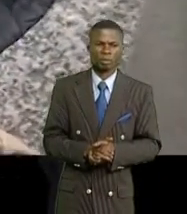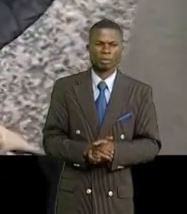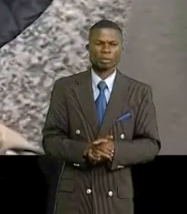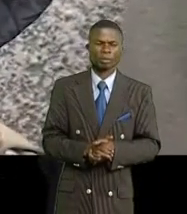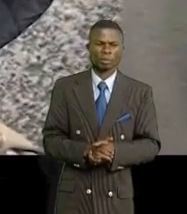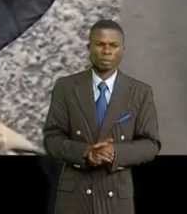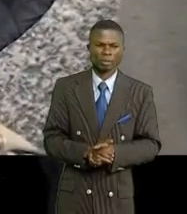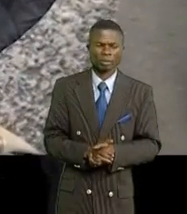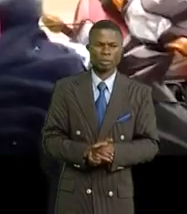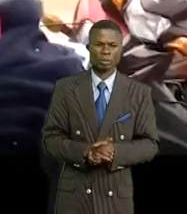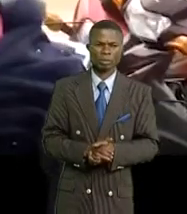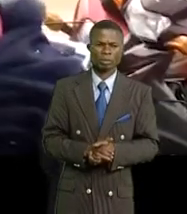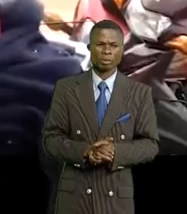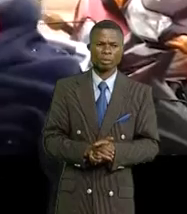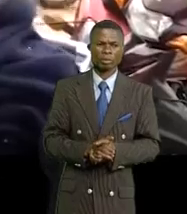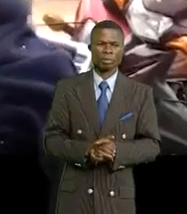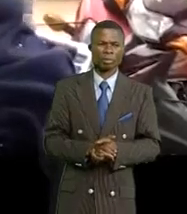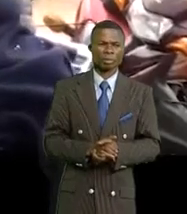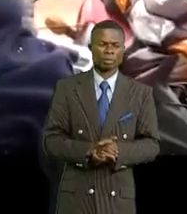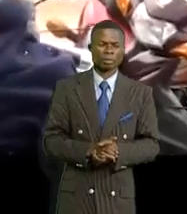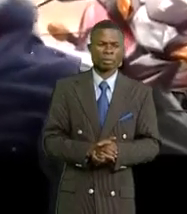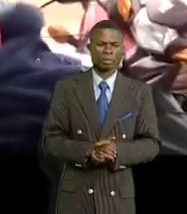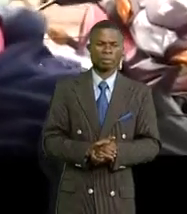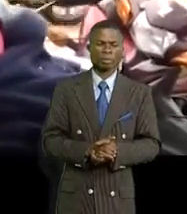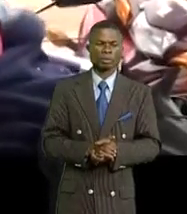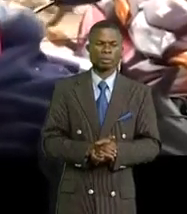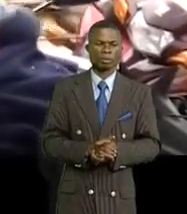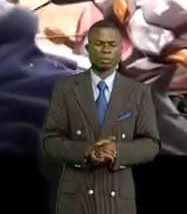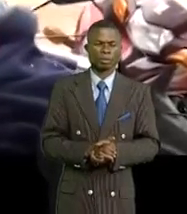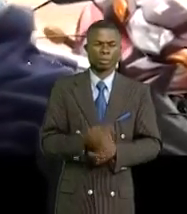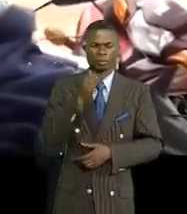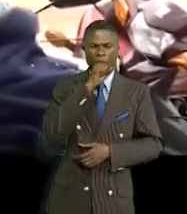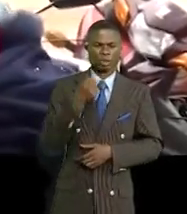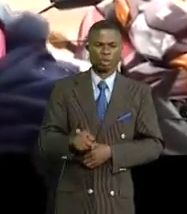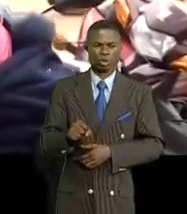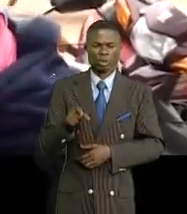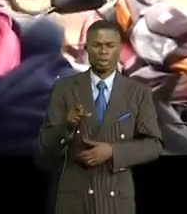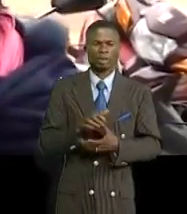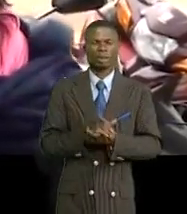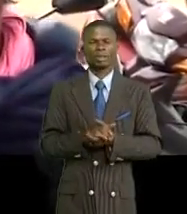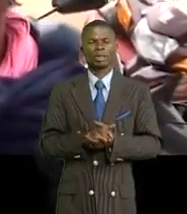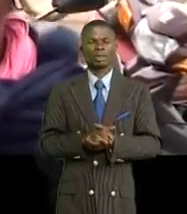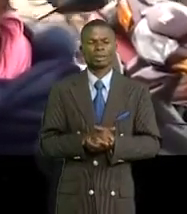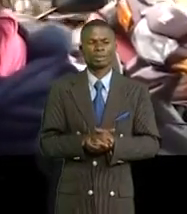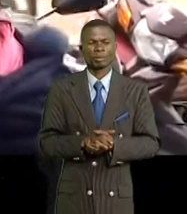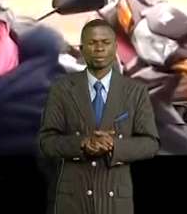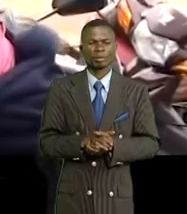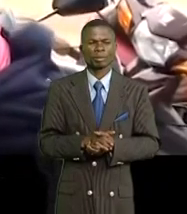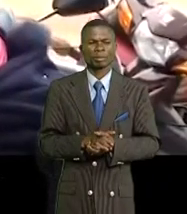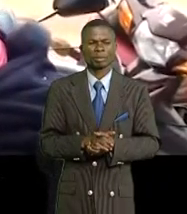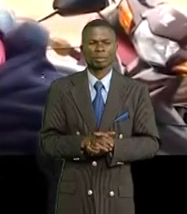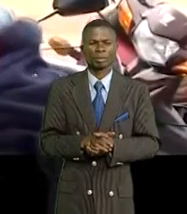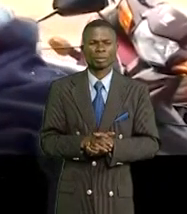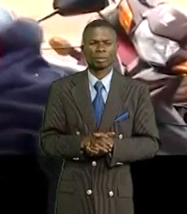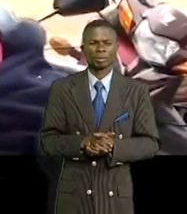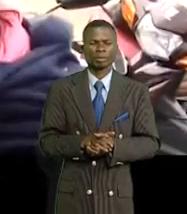a ville, mais comme à ta tout traité, ça va sordin, il t'a quoi, na, il est inutile, il t'a quoi vraiment, qui tu yamana,